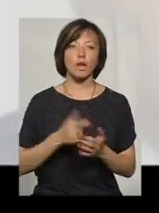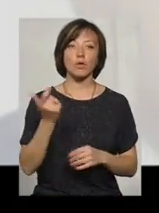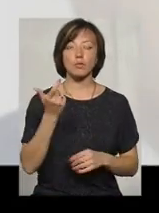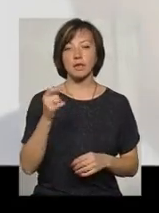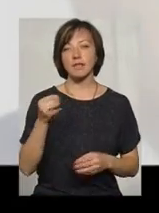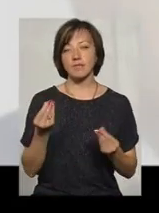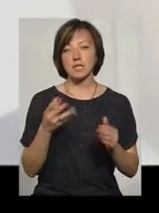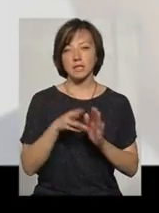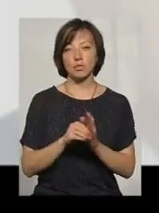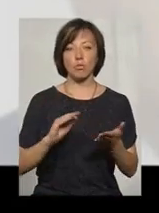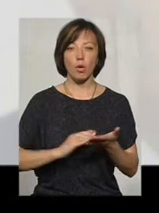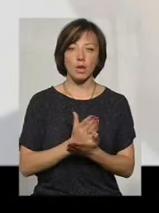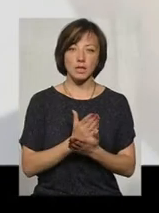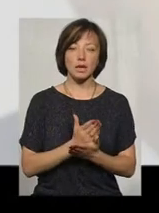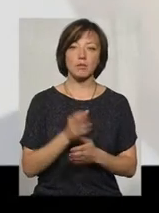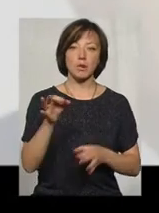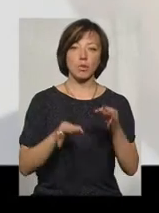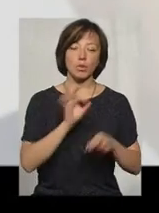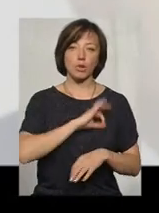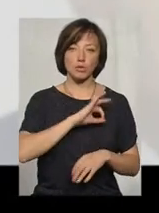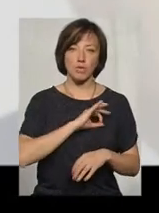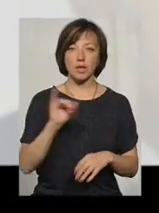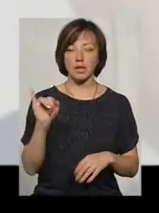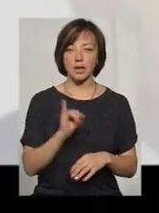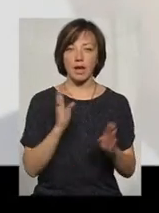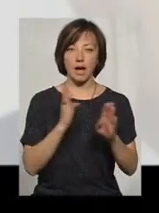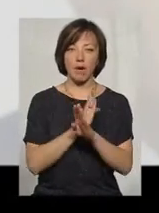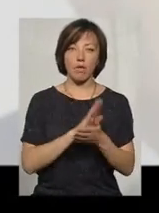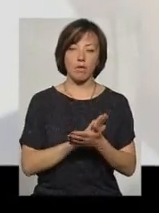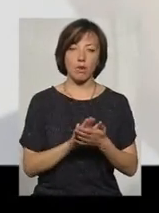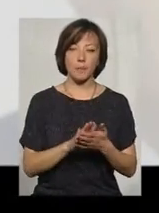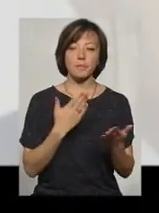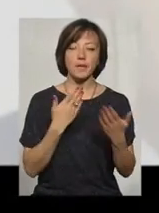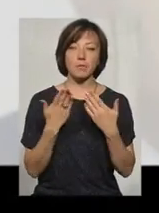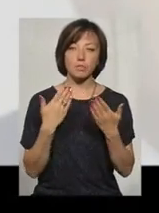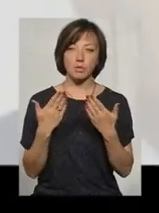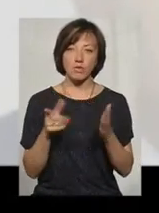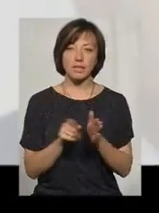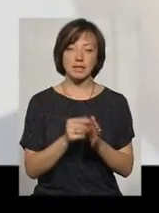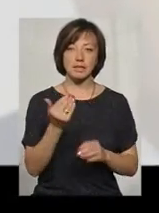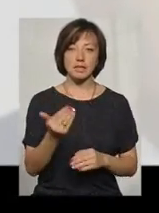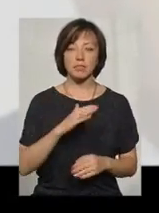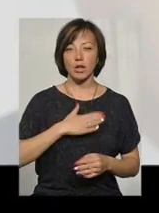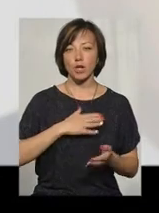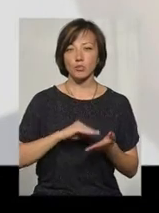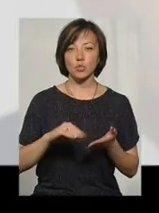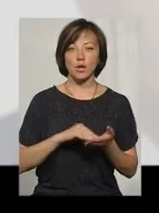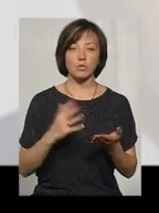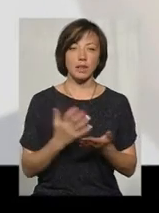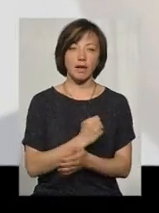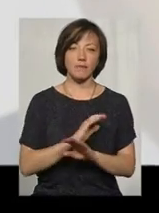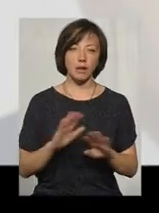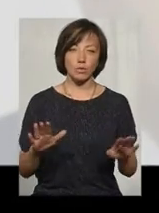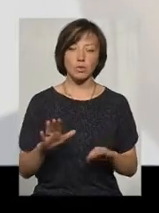господарства, інвестиційної політики, природокористування та екології. Поспілкуватися з ним нашим журналістам не